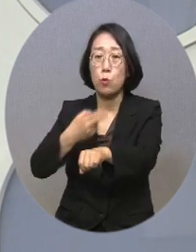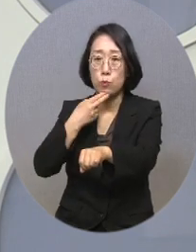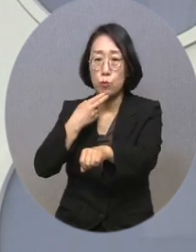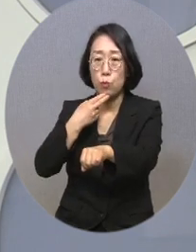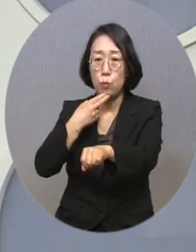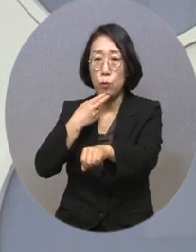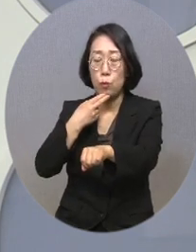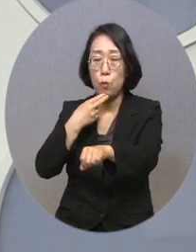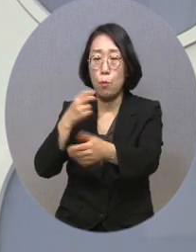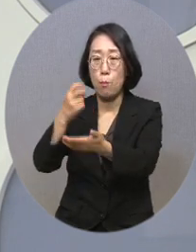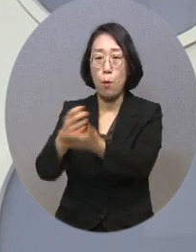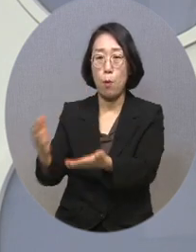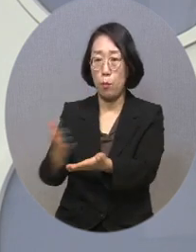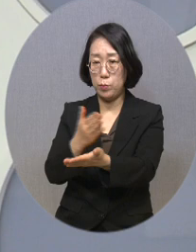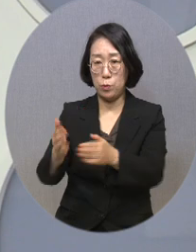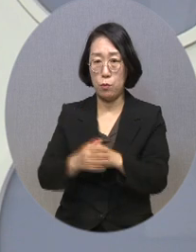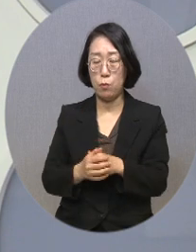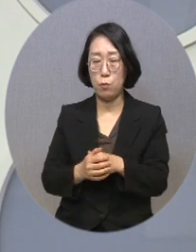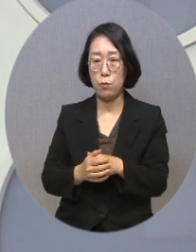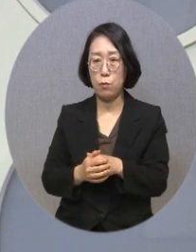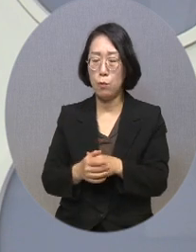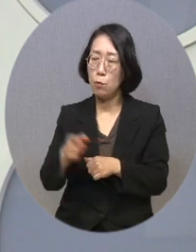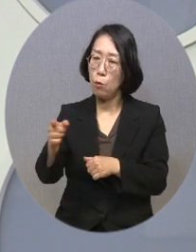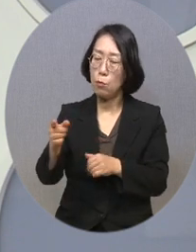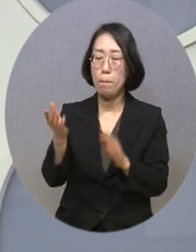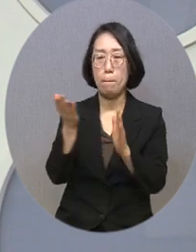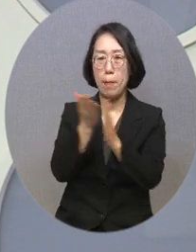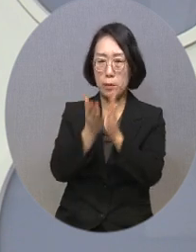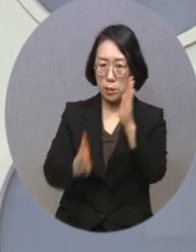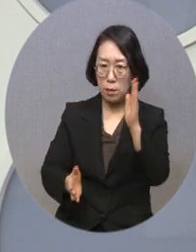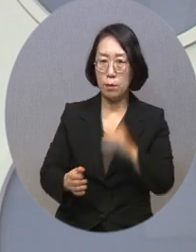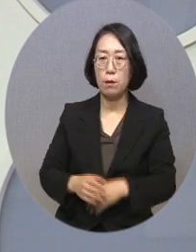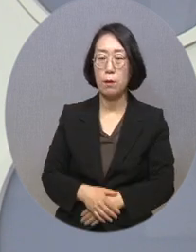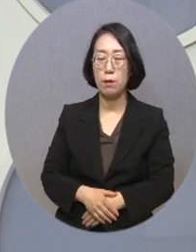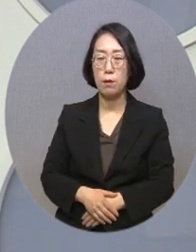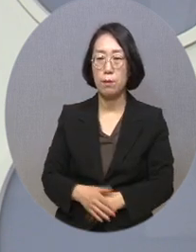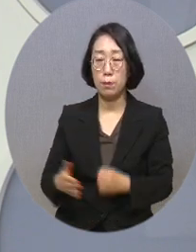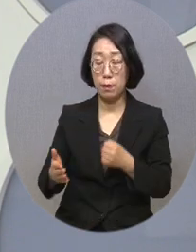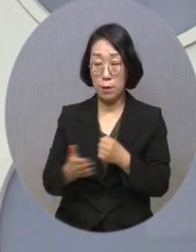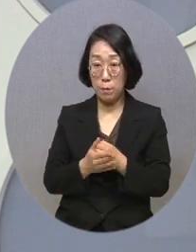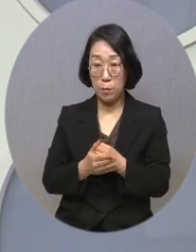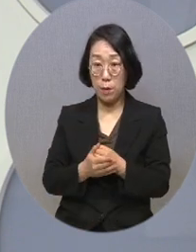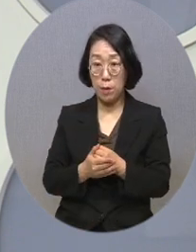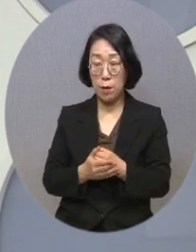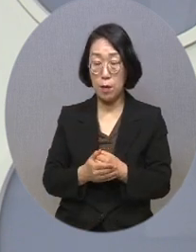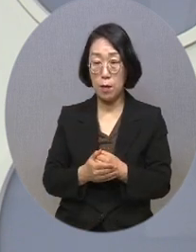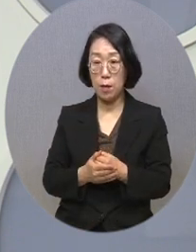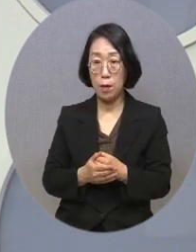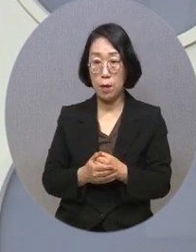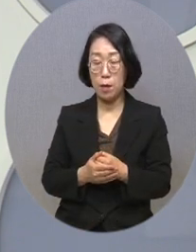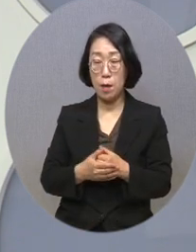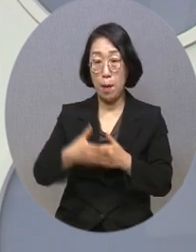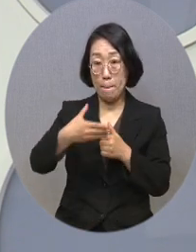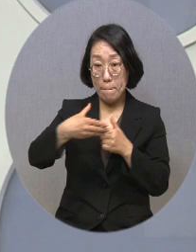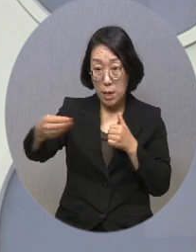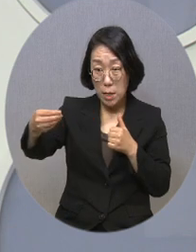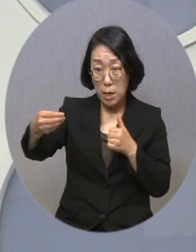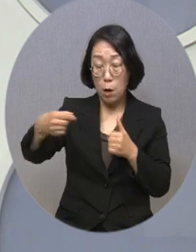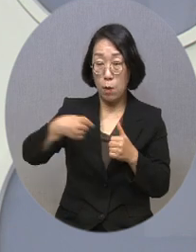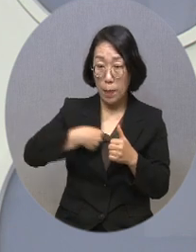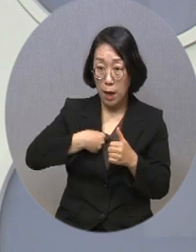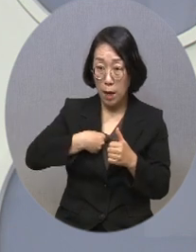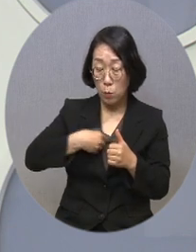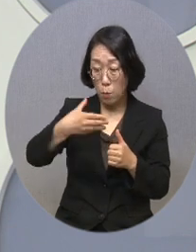이랬습니다. 그런데 이 부분들은 불합리한 그런 것이기 때문에 명의를 받은 불법으로 받은 자도